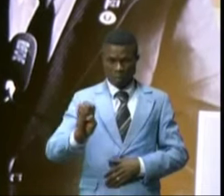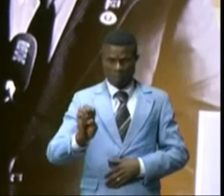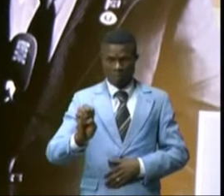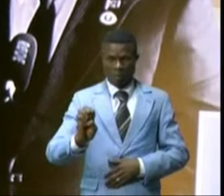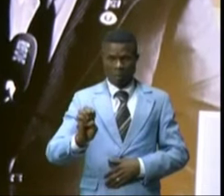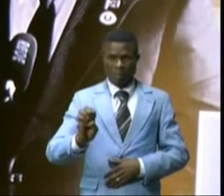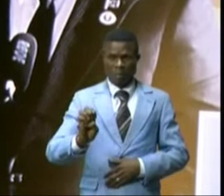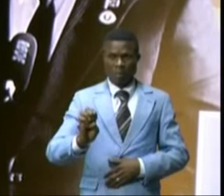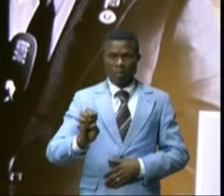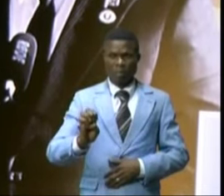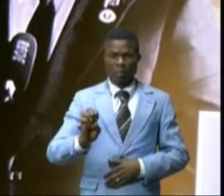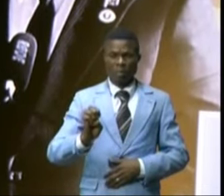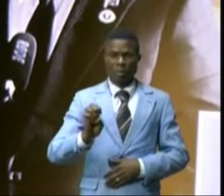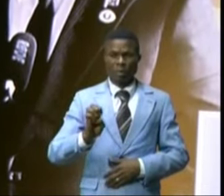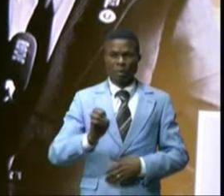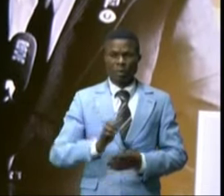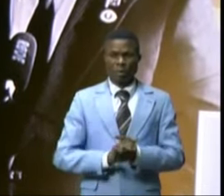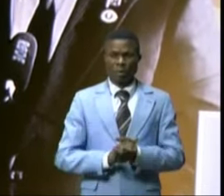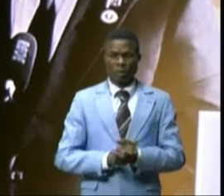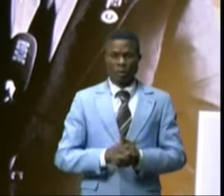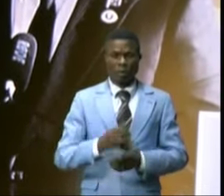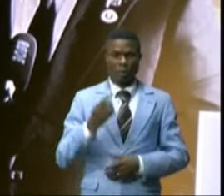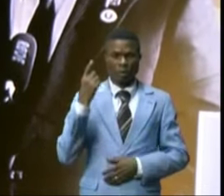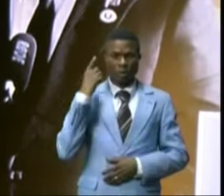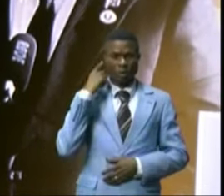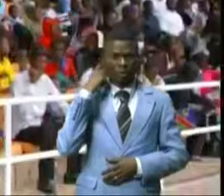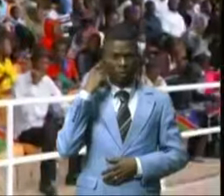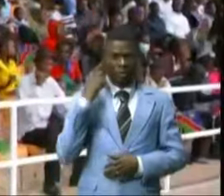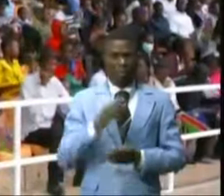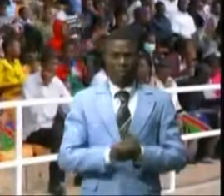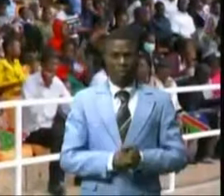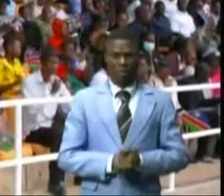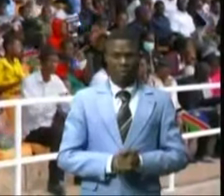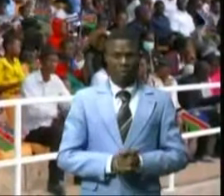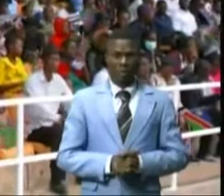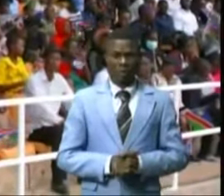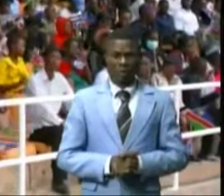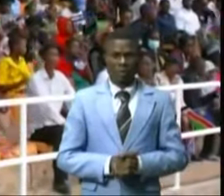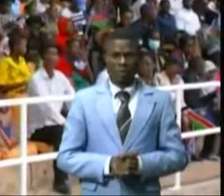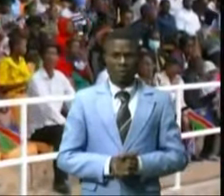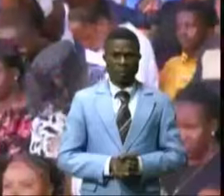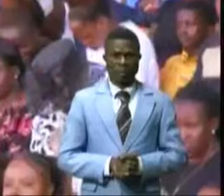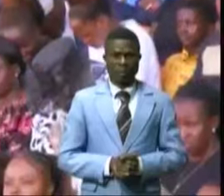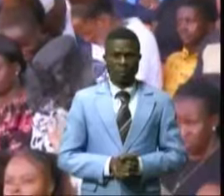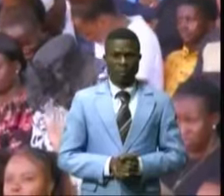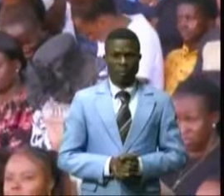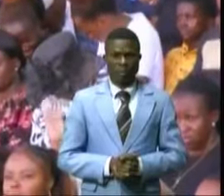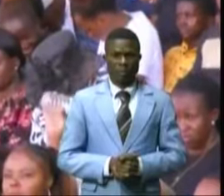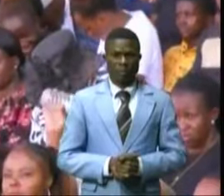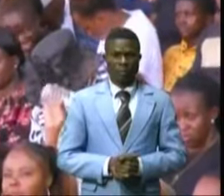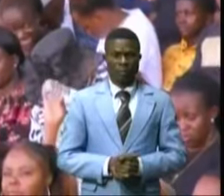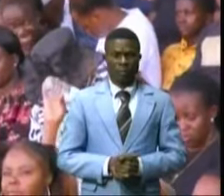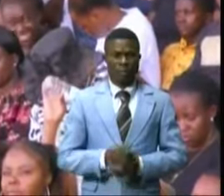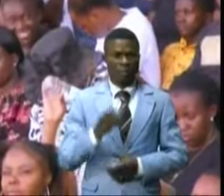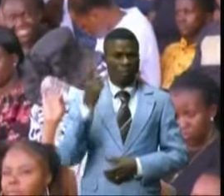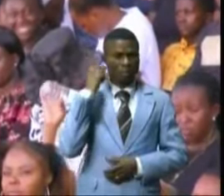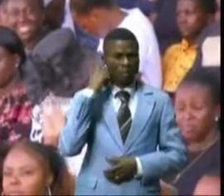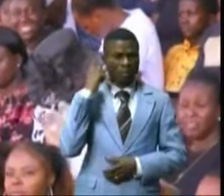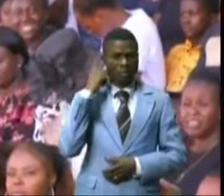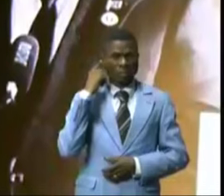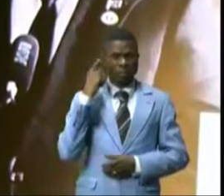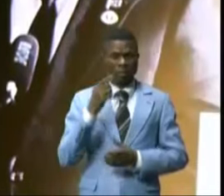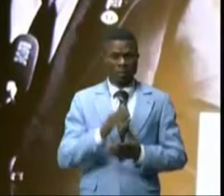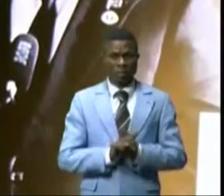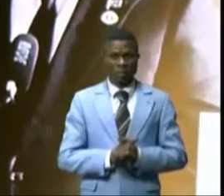Monica Gengos, chère famille, cher peuple namibien, veuillez ici